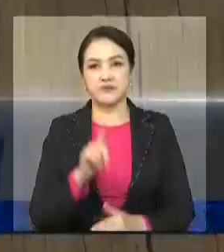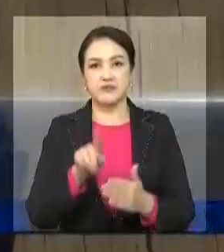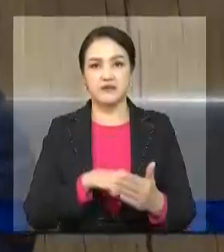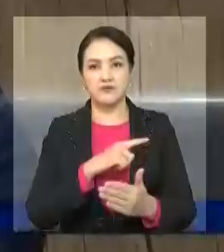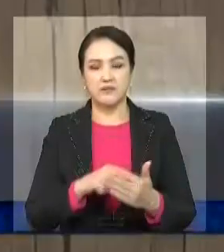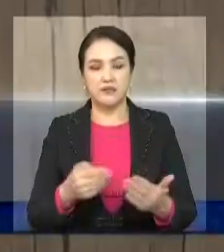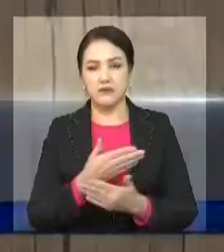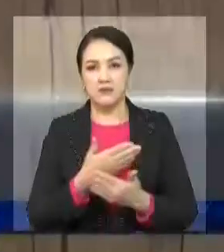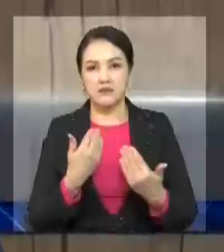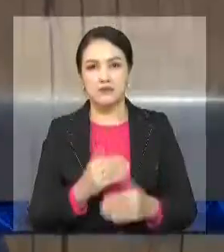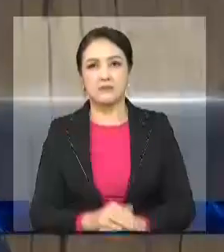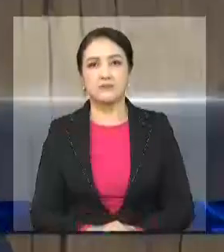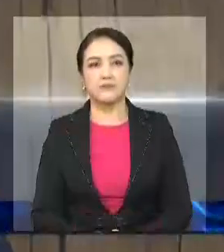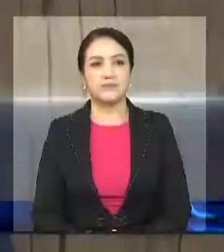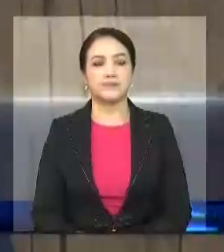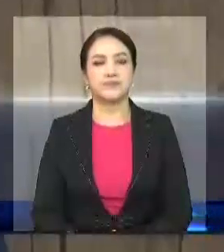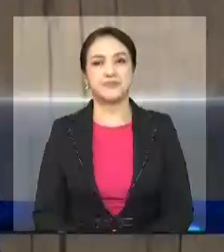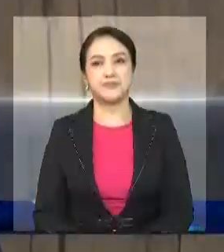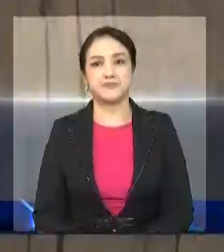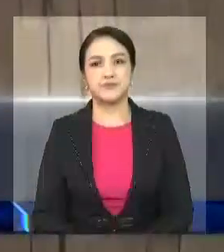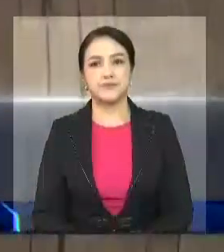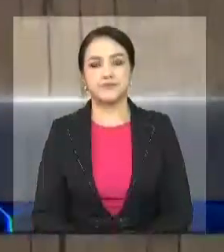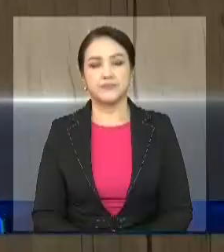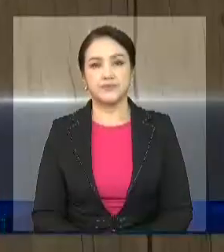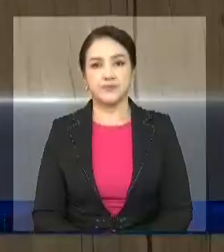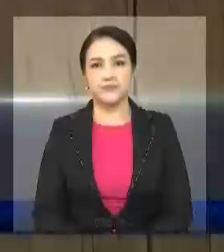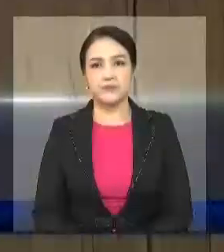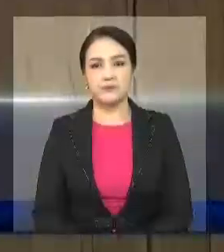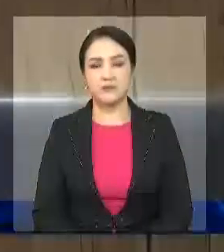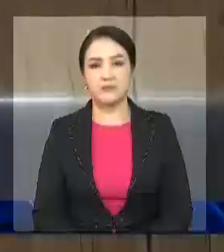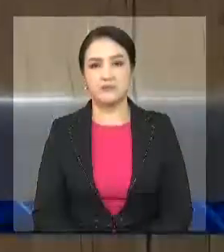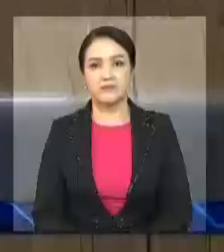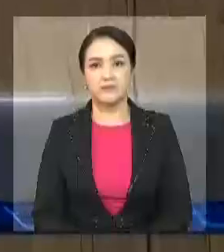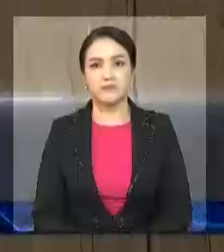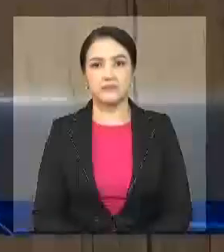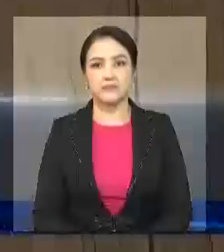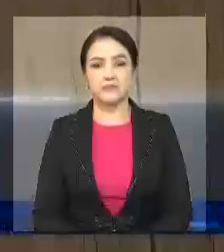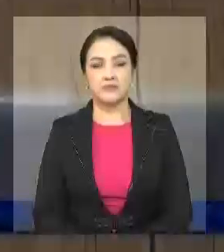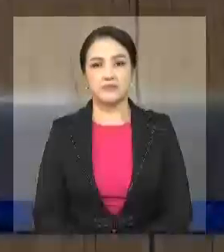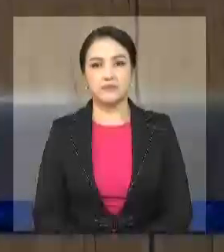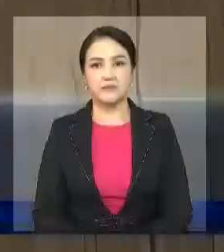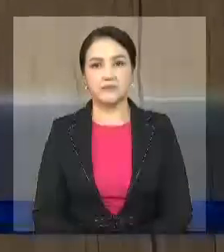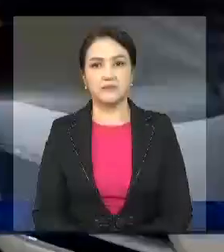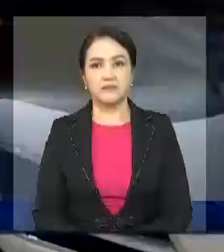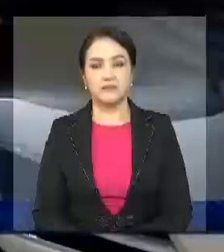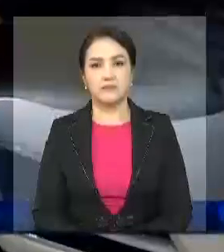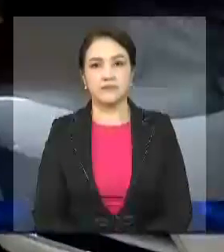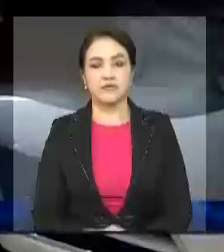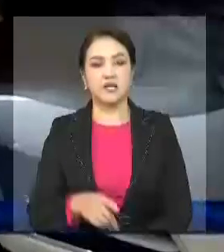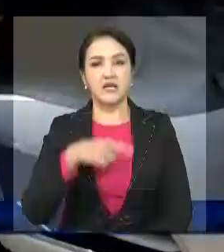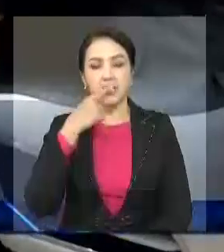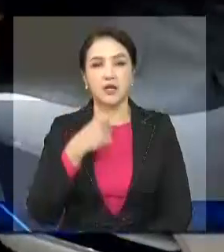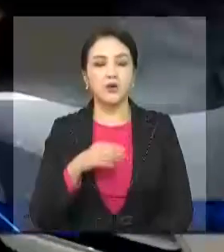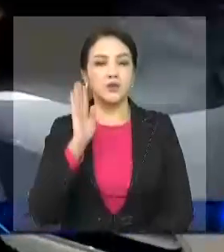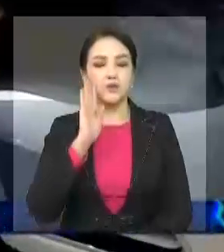так встречались, говорили, подавайте на него суд. Загерли, да, у вас алкоголь после суда сосуда. Да мы просто еще разместим. Айтып өтейік,